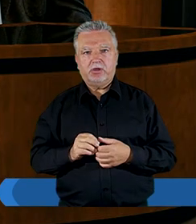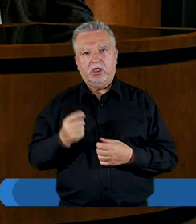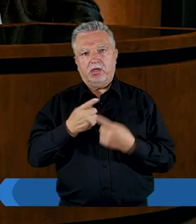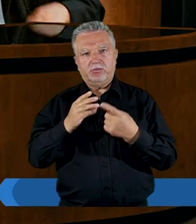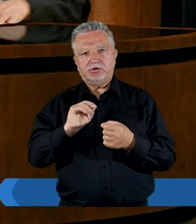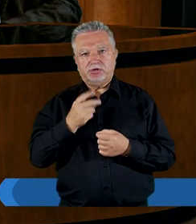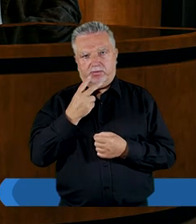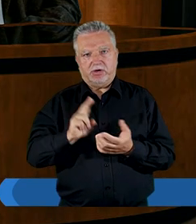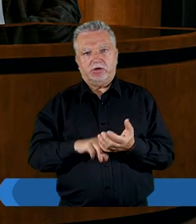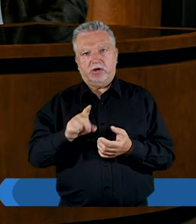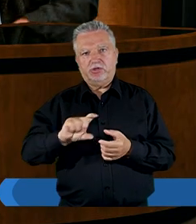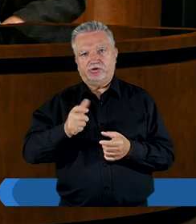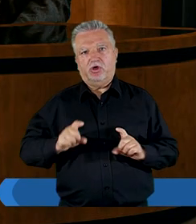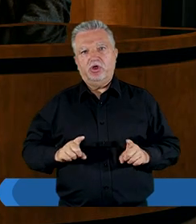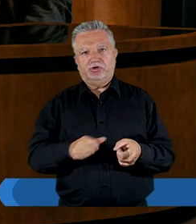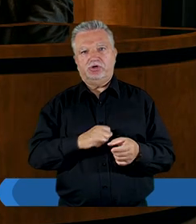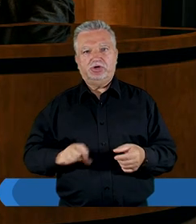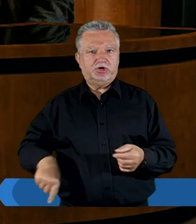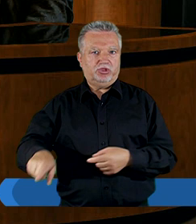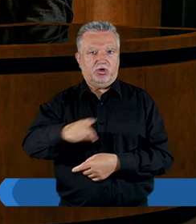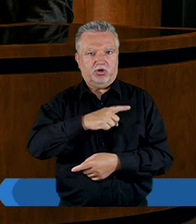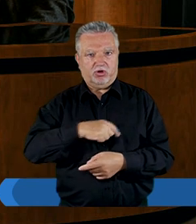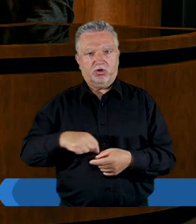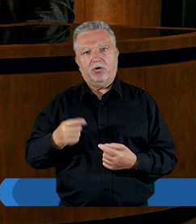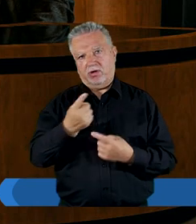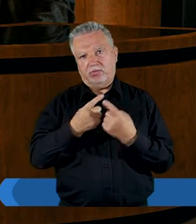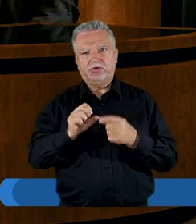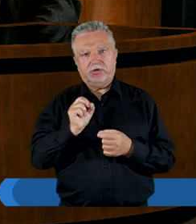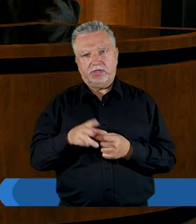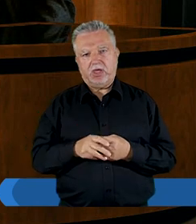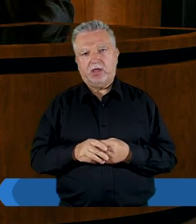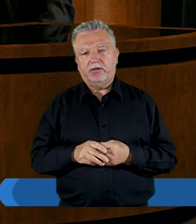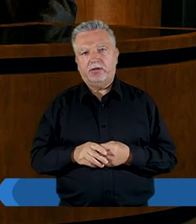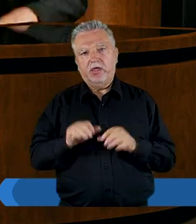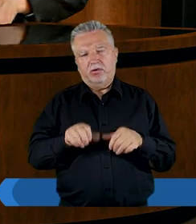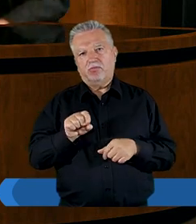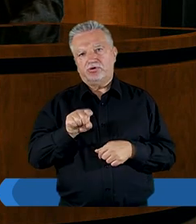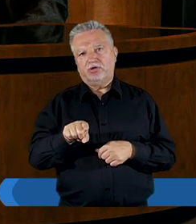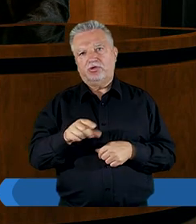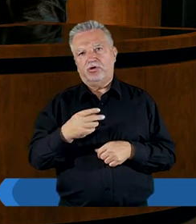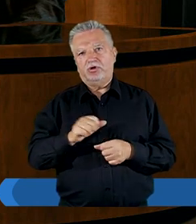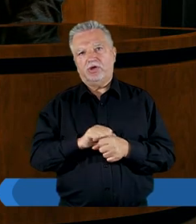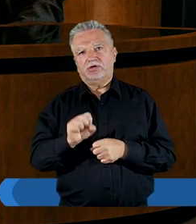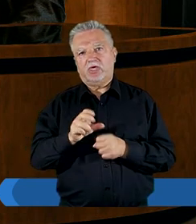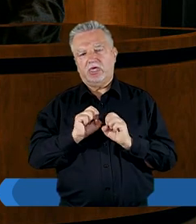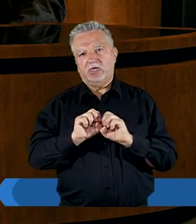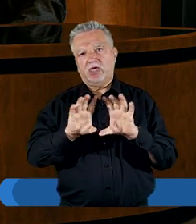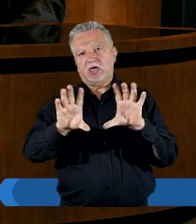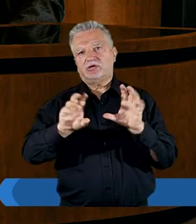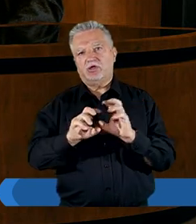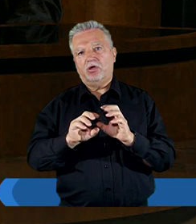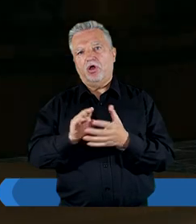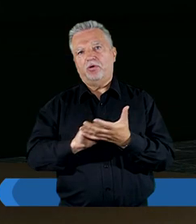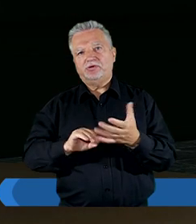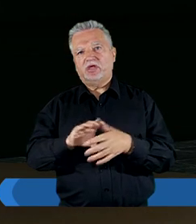myślę, że patrząc na to, co się dzieje dookoła, to oczywiście tak. Może to nie jest aż tak jasno zobrazowane w Księdze